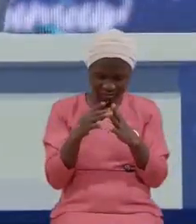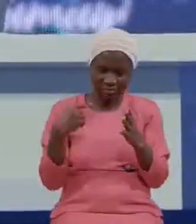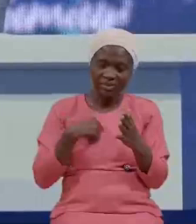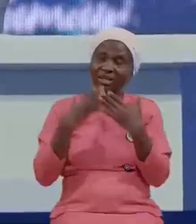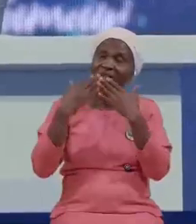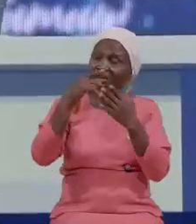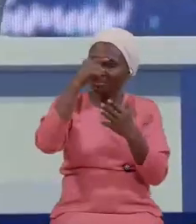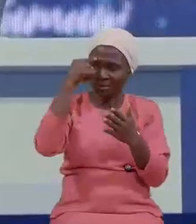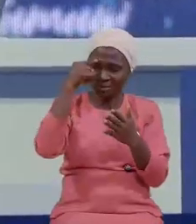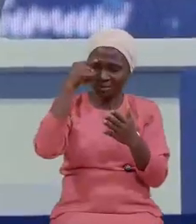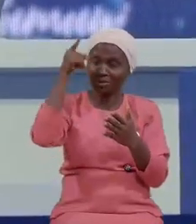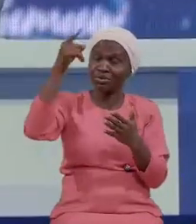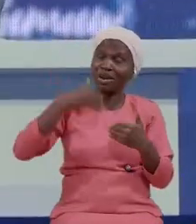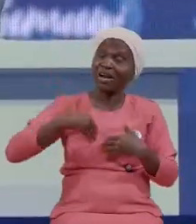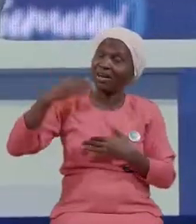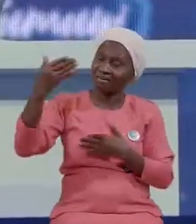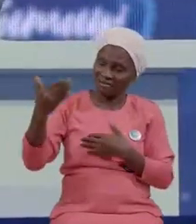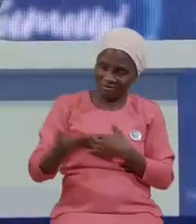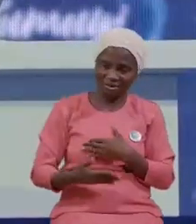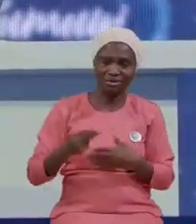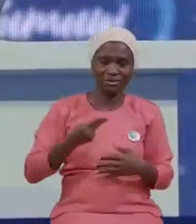nous te remercions parce que tu nous as invités.